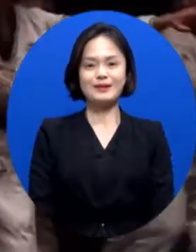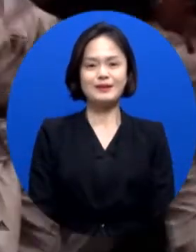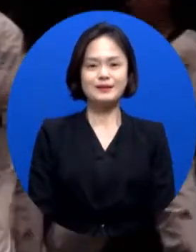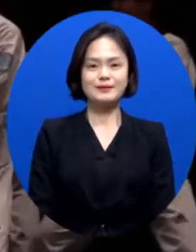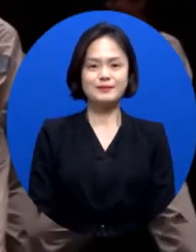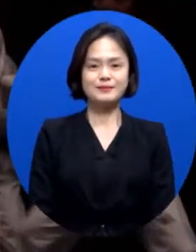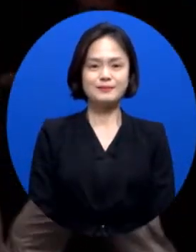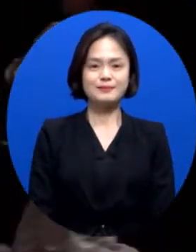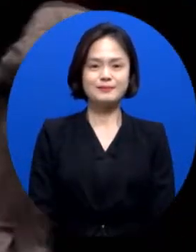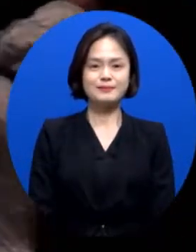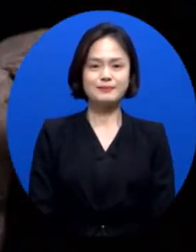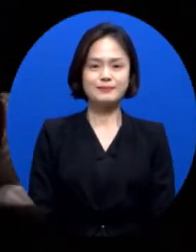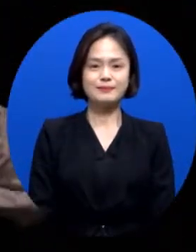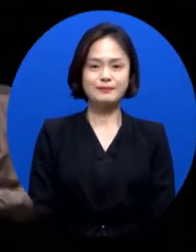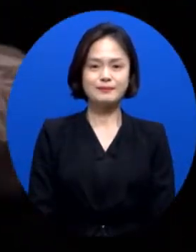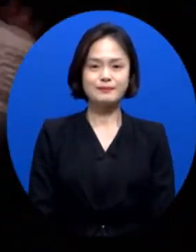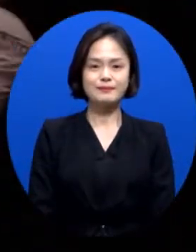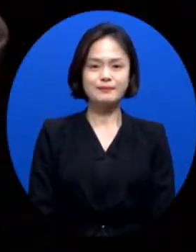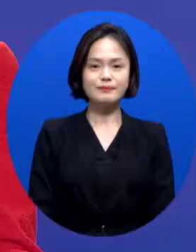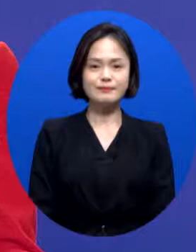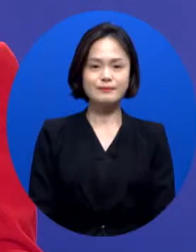CTS 뉴스 최대진입니다.